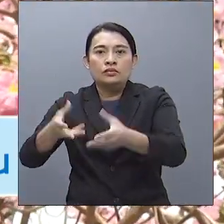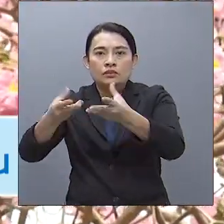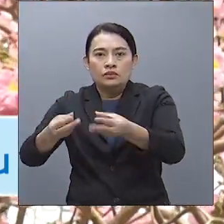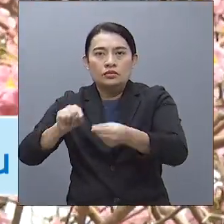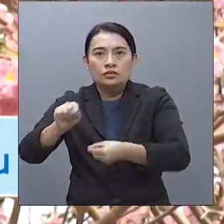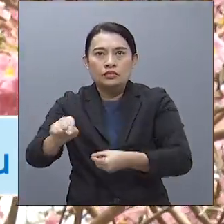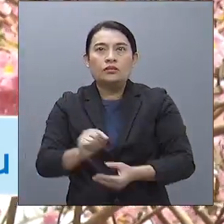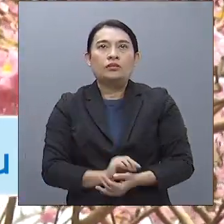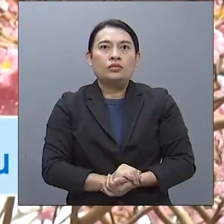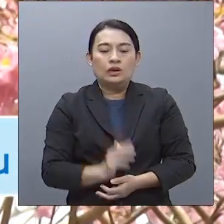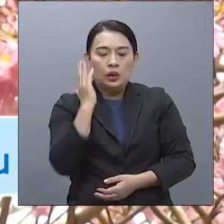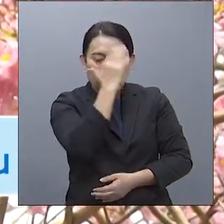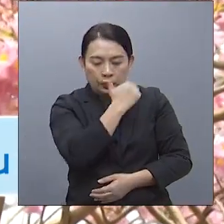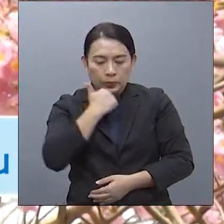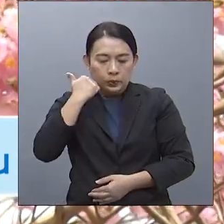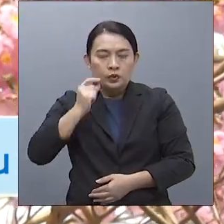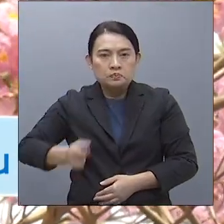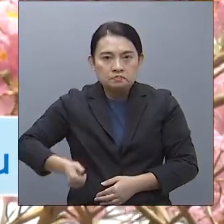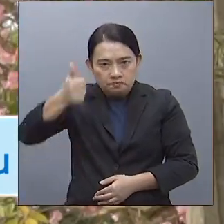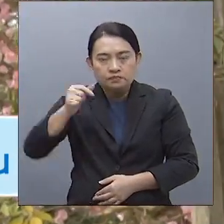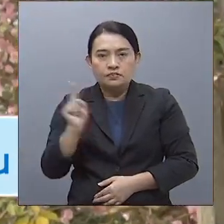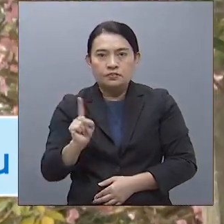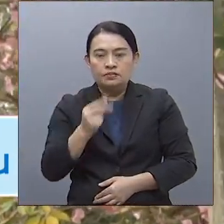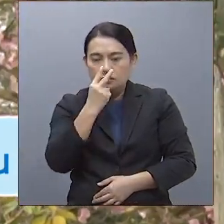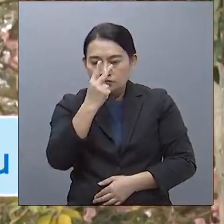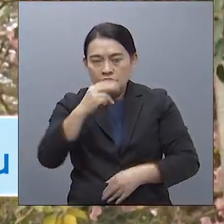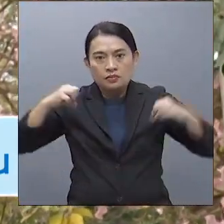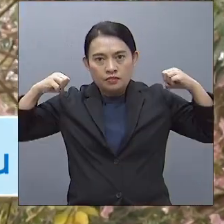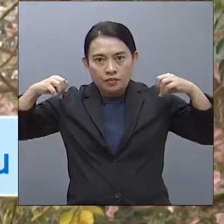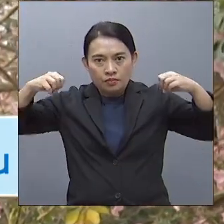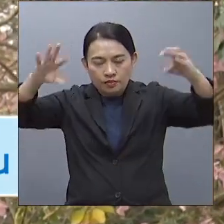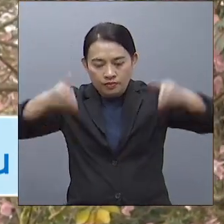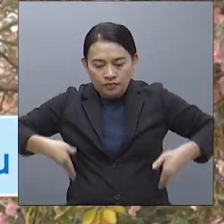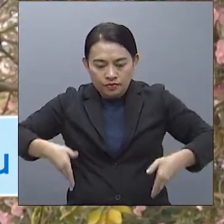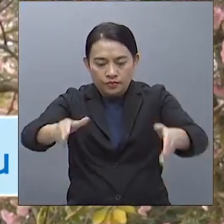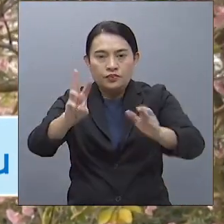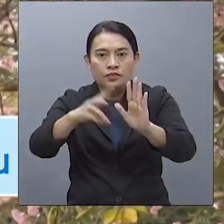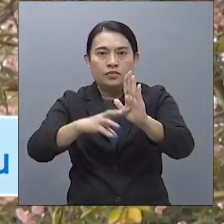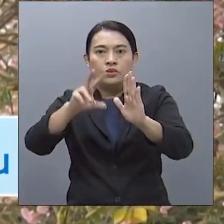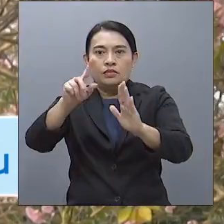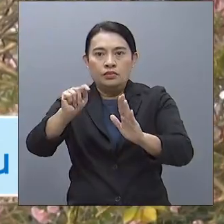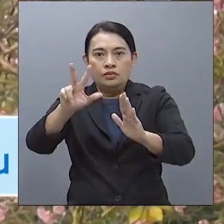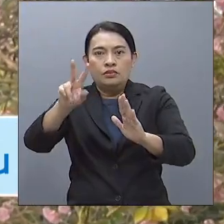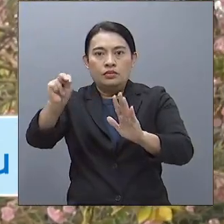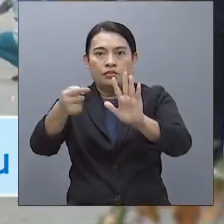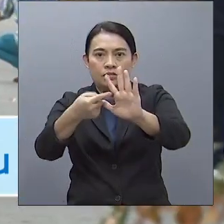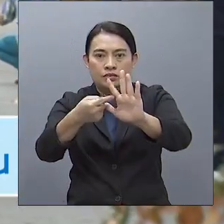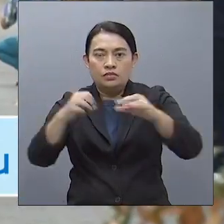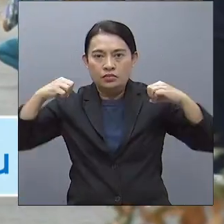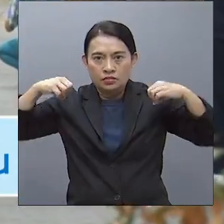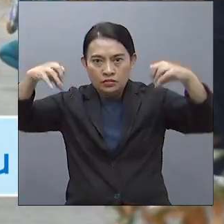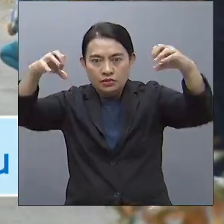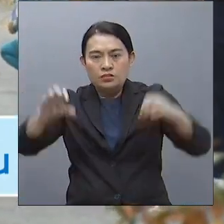ซึ่งจุดที่สวยที่สุดนะคะคุณผู้ชมอย่างที่คุณผู้ชมเห็นนะคะก็คือตามแนวถนนสายวัฒนาเสถียรสวัสดิ์มีต้นชมพูพันทิพย์จำน